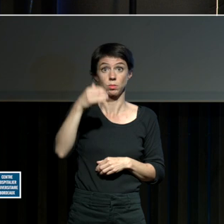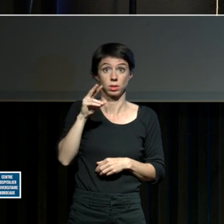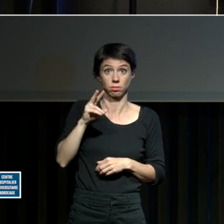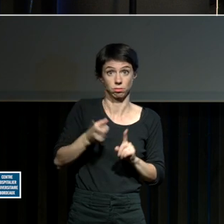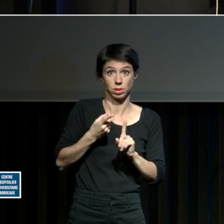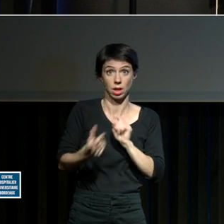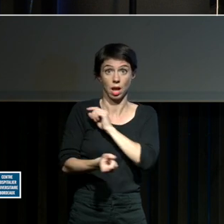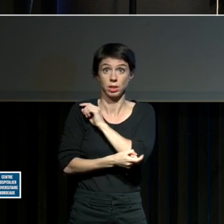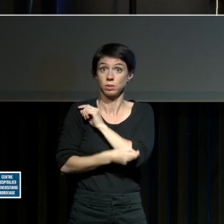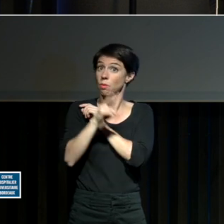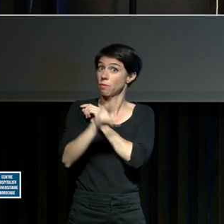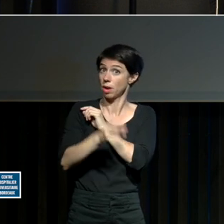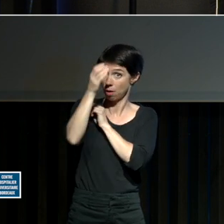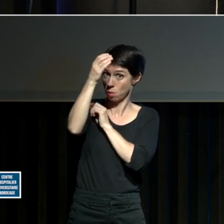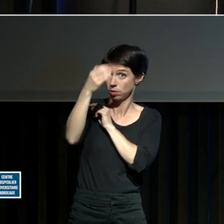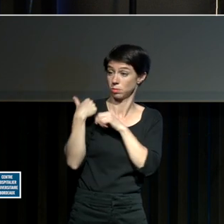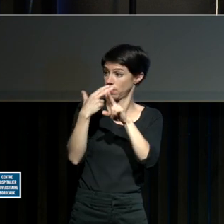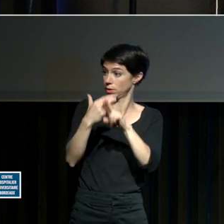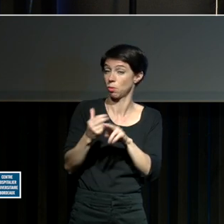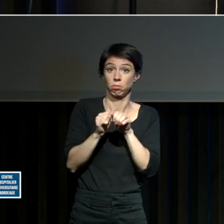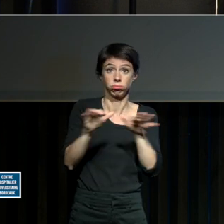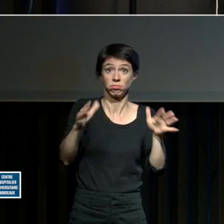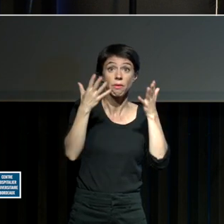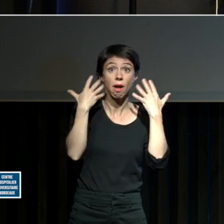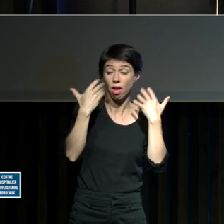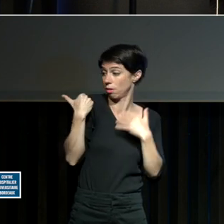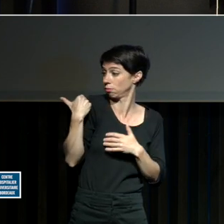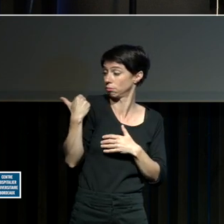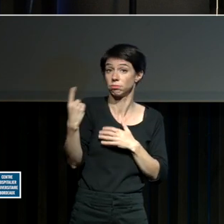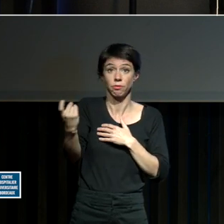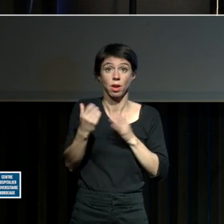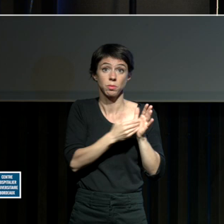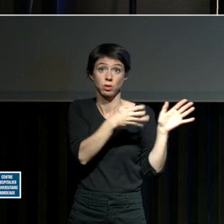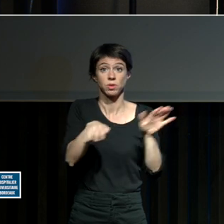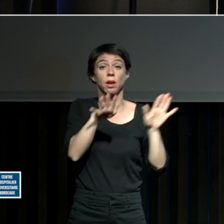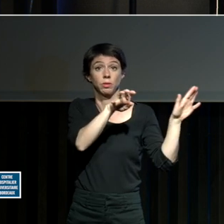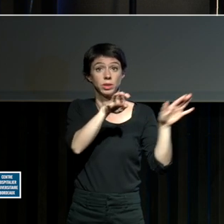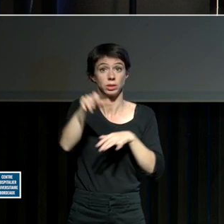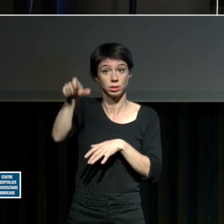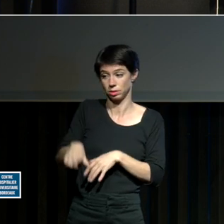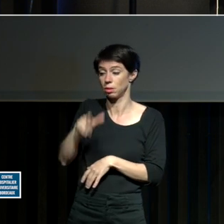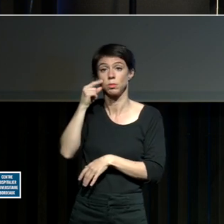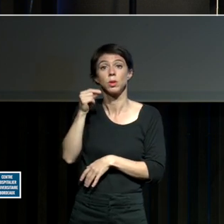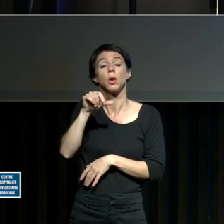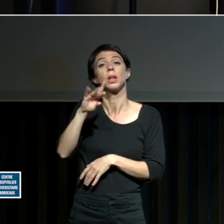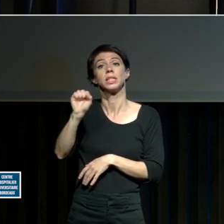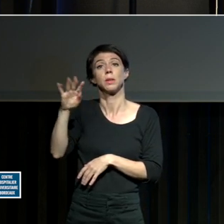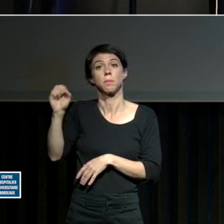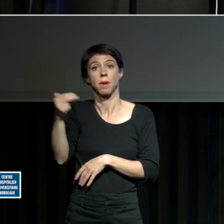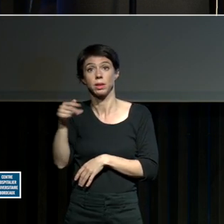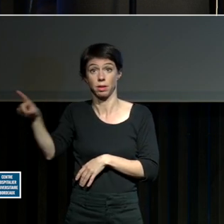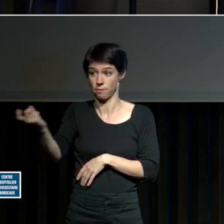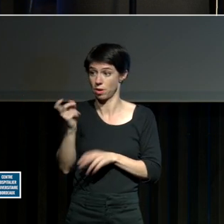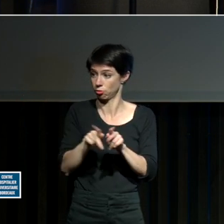comme on le voit sur cette diapositive, introduit en 1990 par Aviel Goodman à travers un article dans le